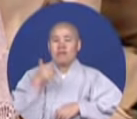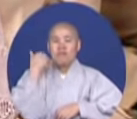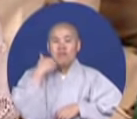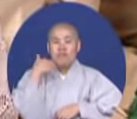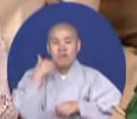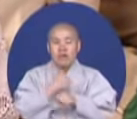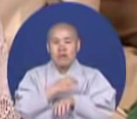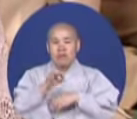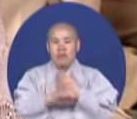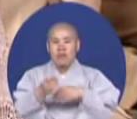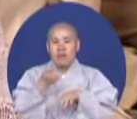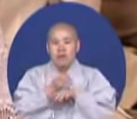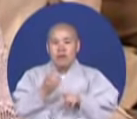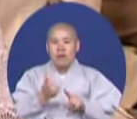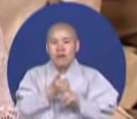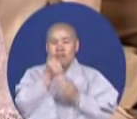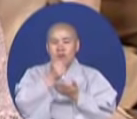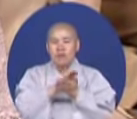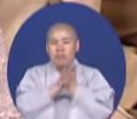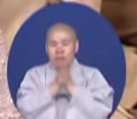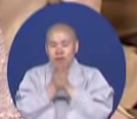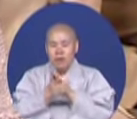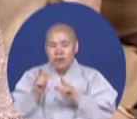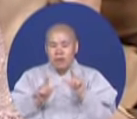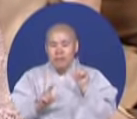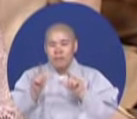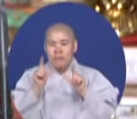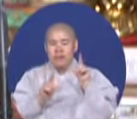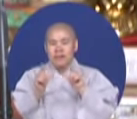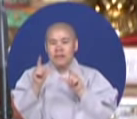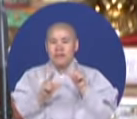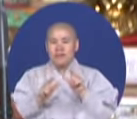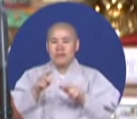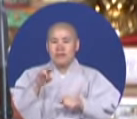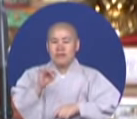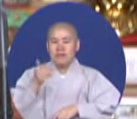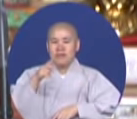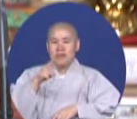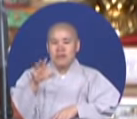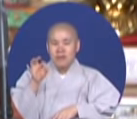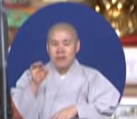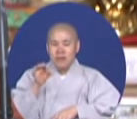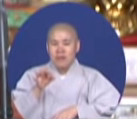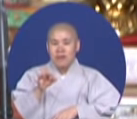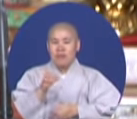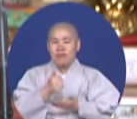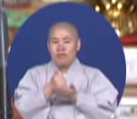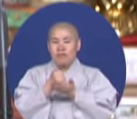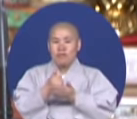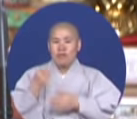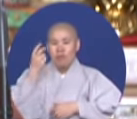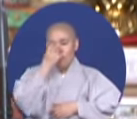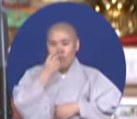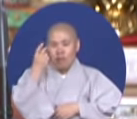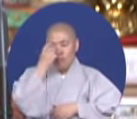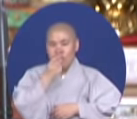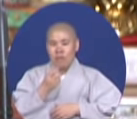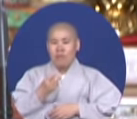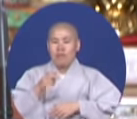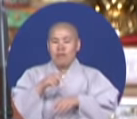석가모니 화연이다. 이렇게 돼요. 그 신장님이 옹호신장도 되고 옹호신장은